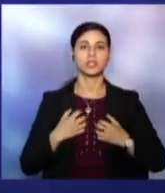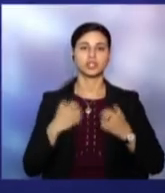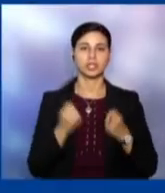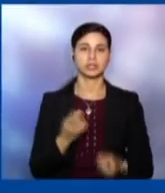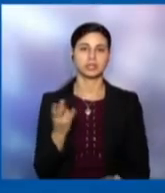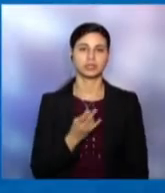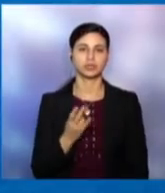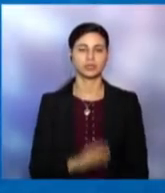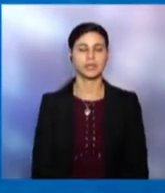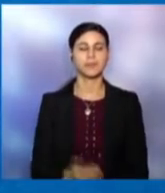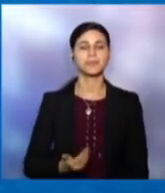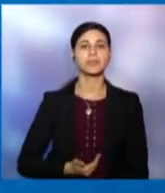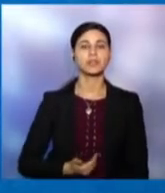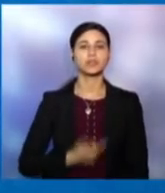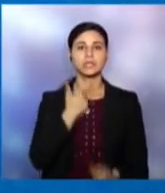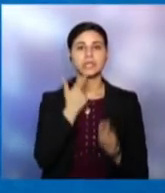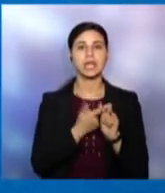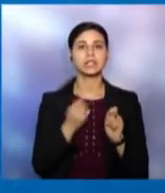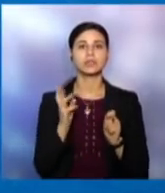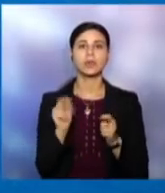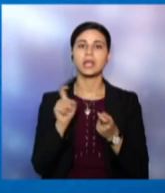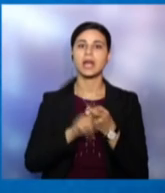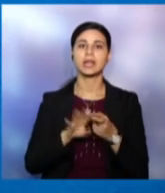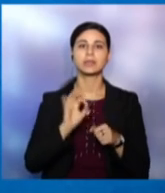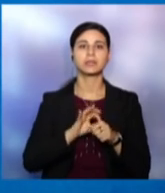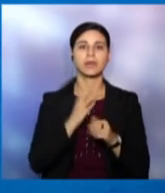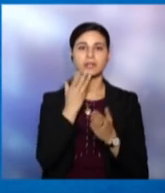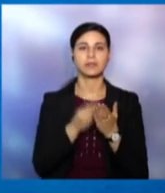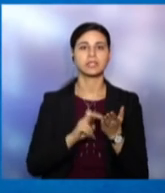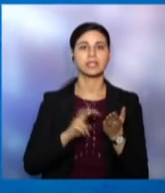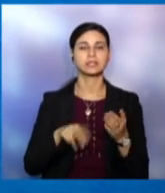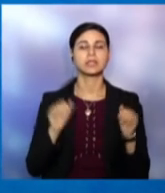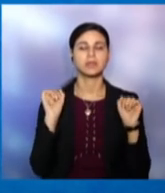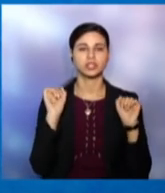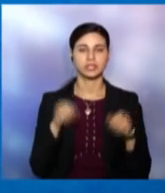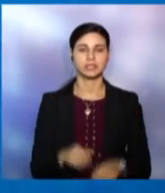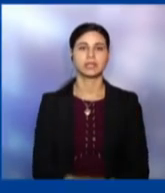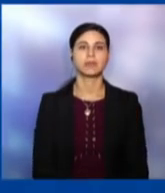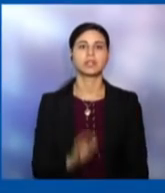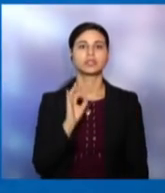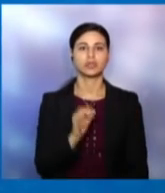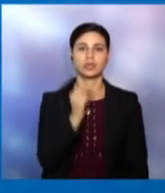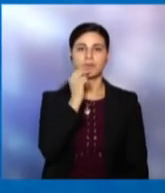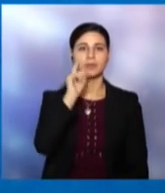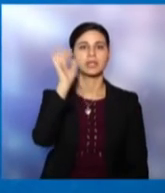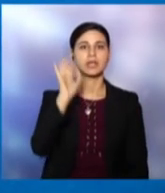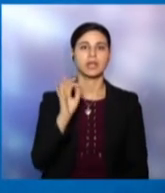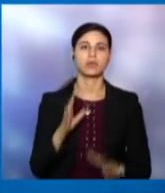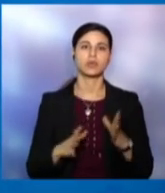წესია. სიცოცხლის გახანგრძლივება და არაგადამდებ დაავადებათა თავიდან აცილება შესაძლებელია სწორი